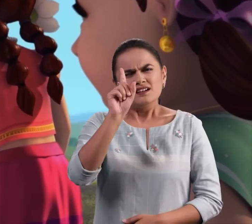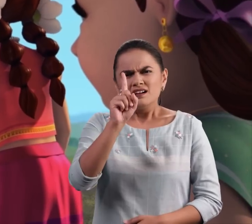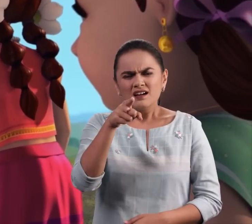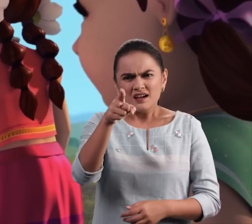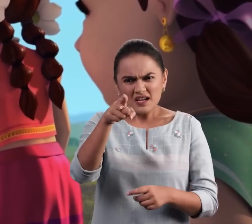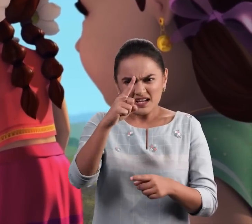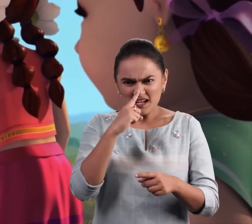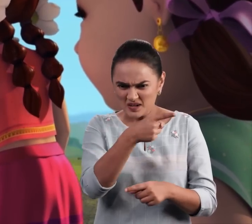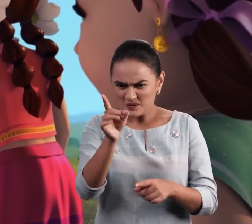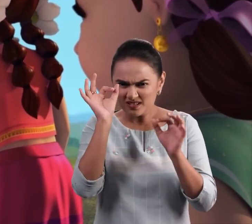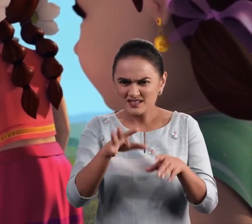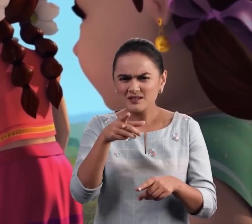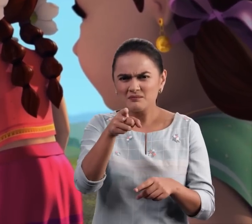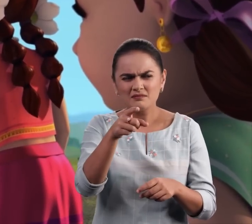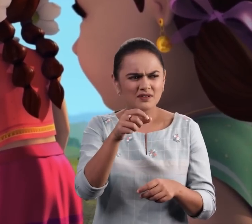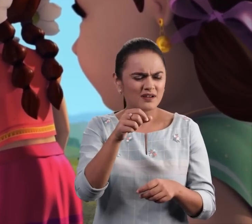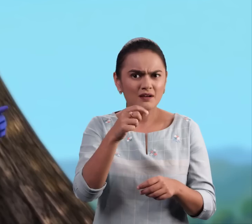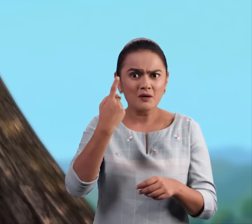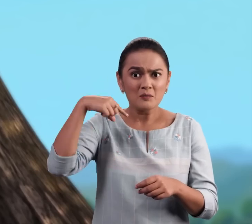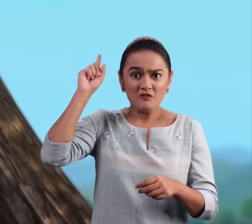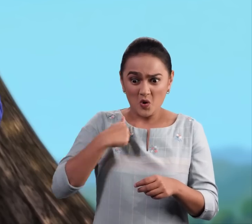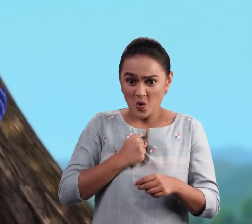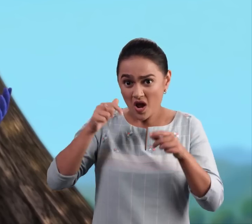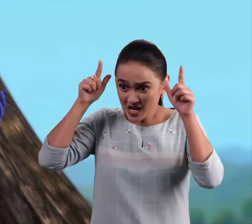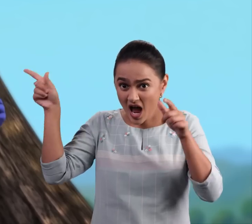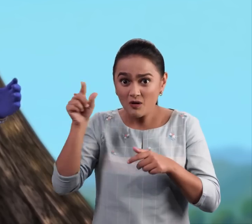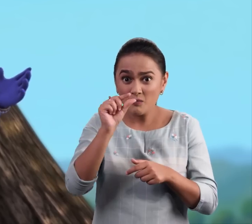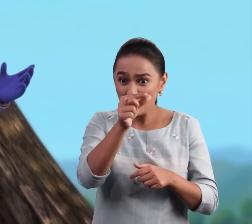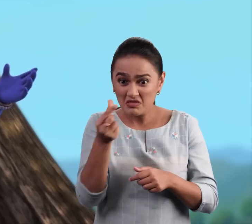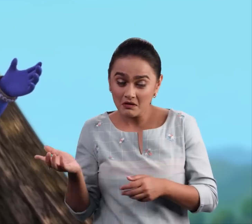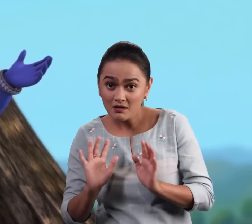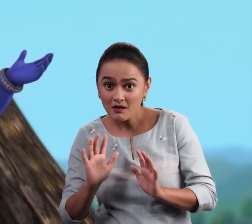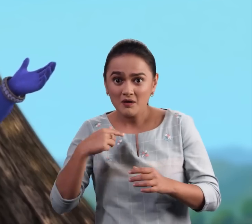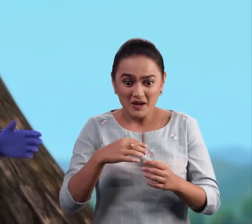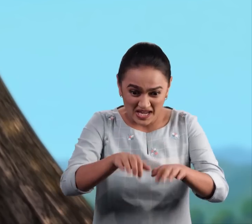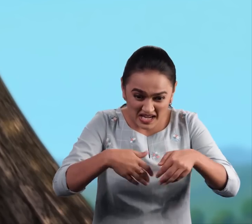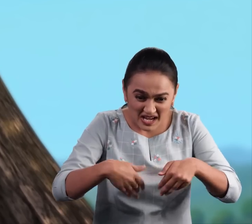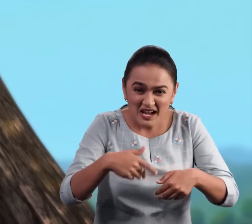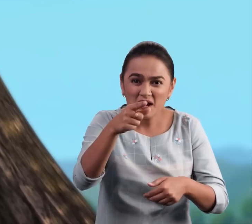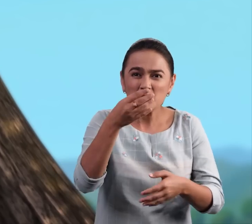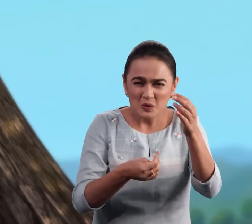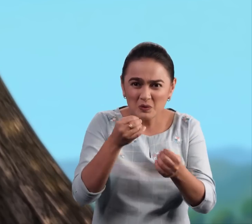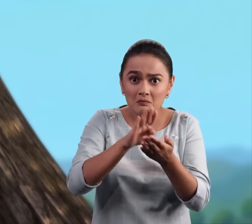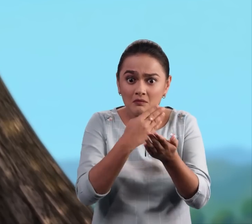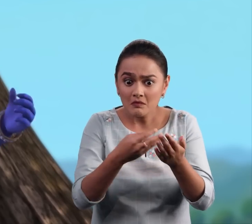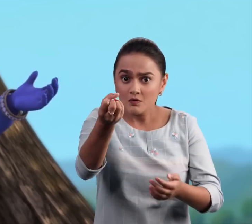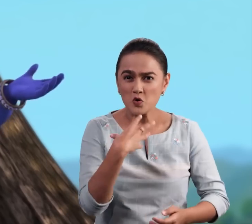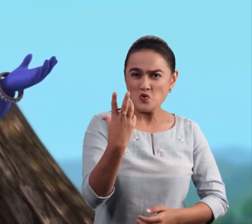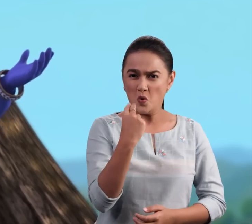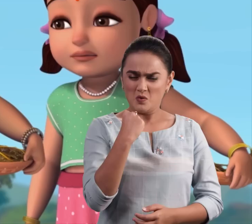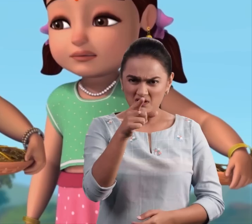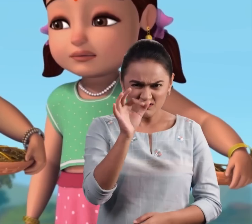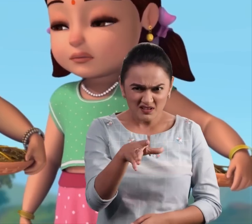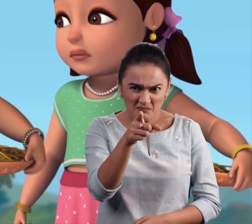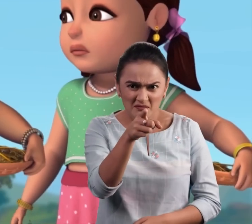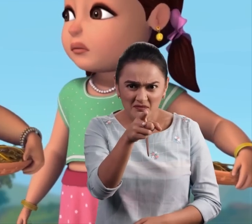एक बात बताओ, तुम वही गोपियाँ हो ना जिन्होंने मेरी गायों के लिए मोती और मेरी मोतियों की खेती के लिए थोड़ा सा दूध देने से मना कर